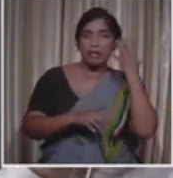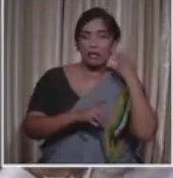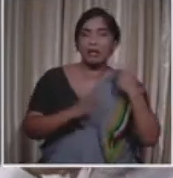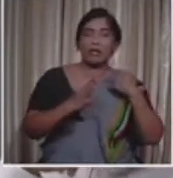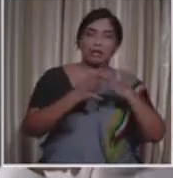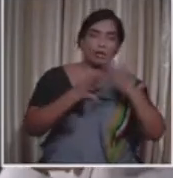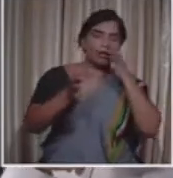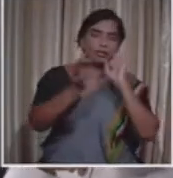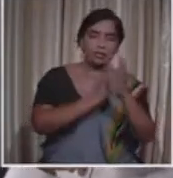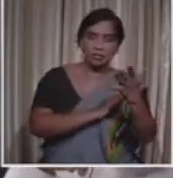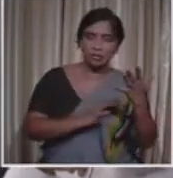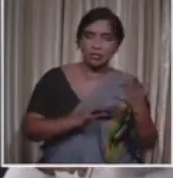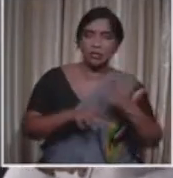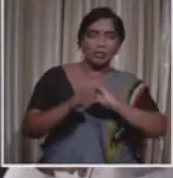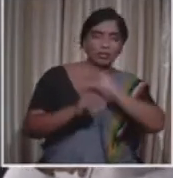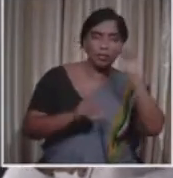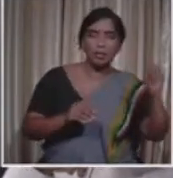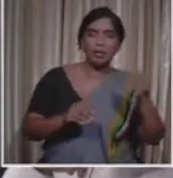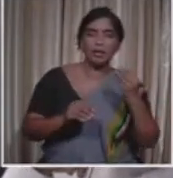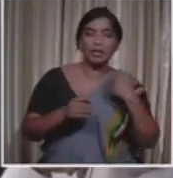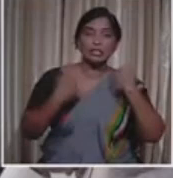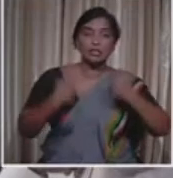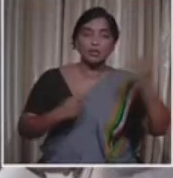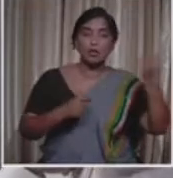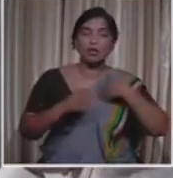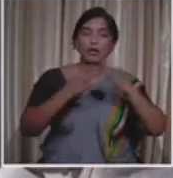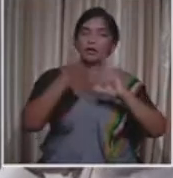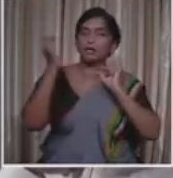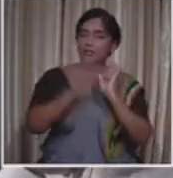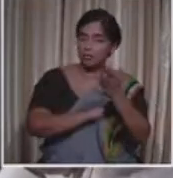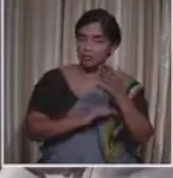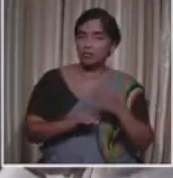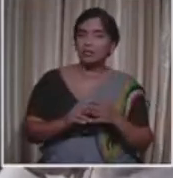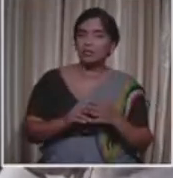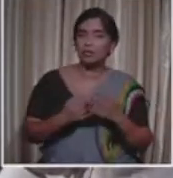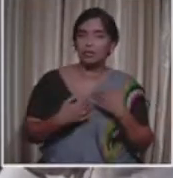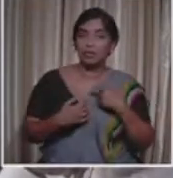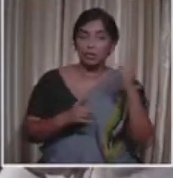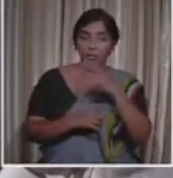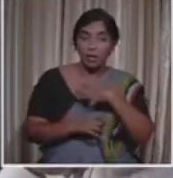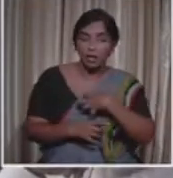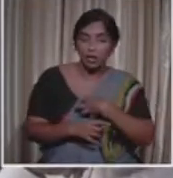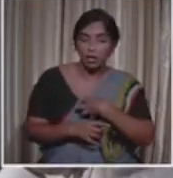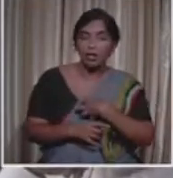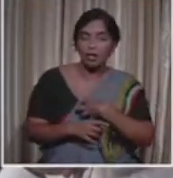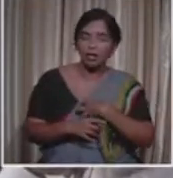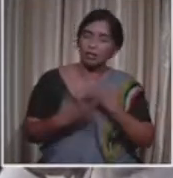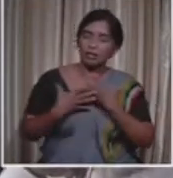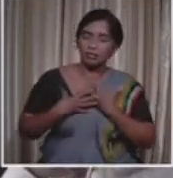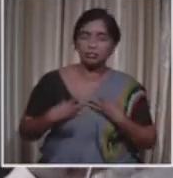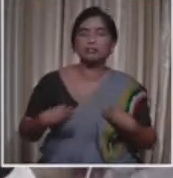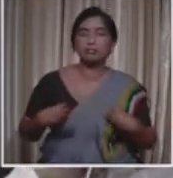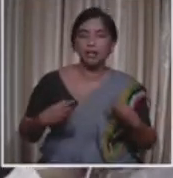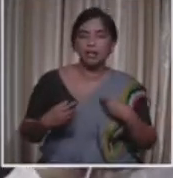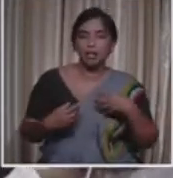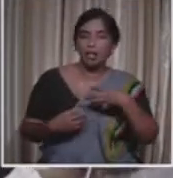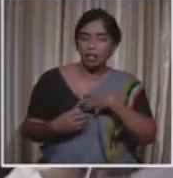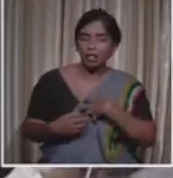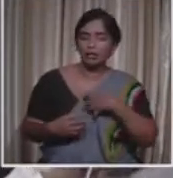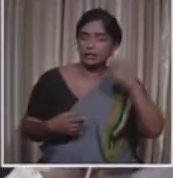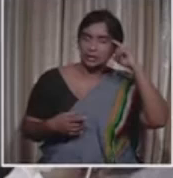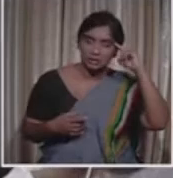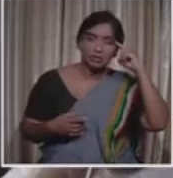මගේ ගෙටත් ගිනි තියනවා කියලා. තව ටිකකින් මගේ සභාපතිවරයා කිව්වා මගේ ගෙටත් ගිනි තියනවා කියලා. මට මුලදී ඇති වෙච්ච දුක වේදනාව මම නිවා ගත්තා. මට දුකක්